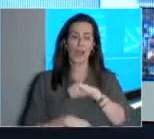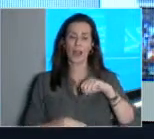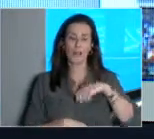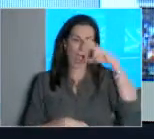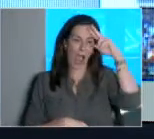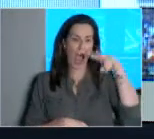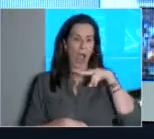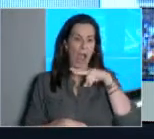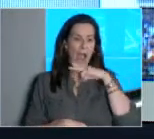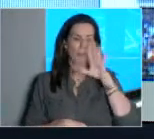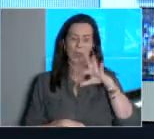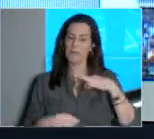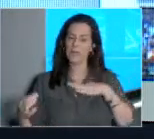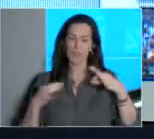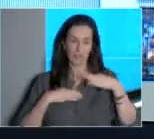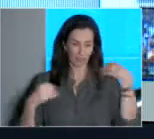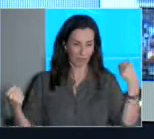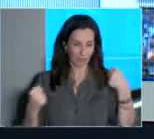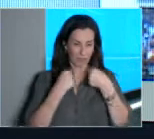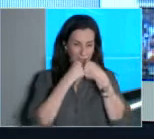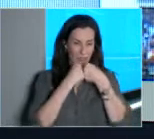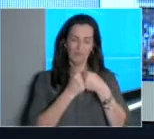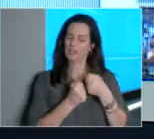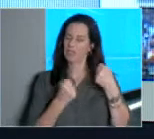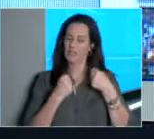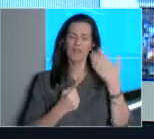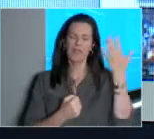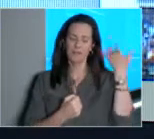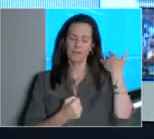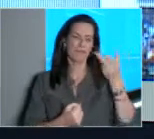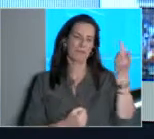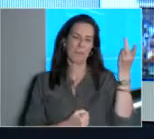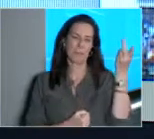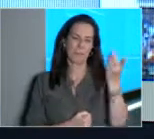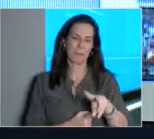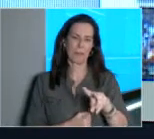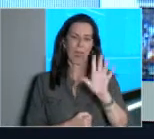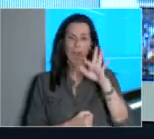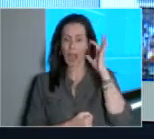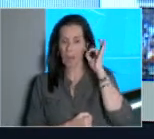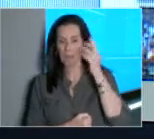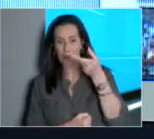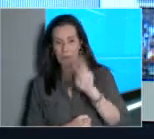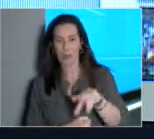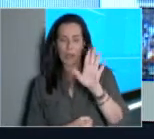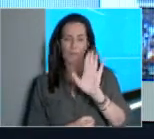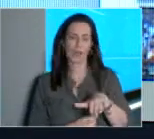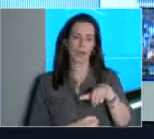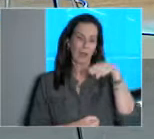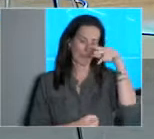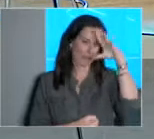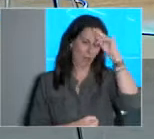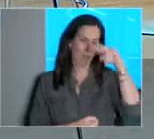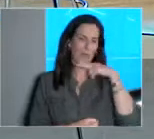מפצעיו, רודריגו רוסטסקי, שנפצע אנושות בתאונת הדרכים שבה נהרגו רעייתו סופי ובנו התינוק